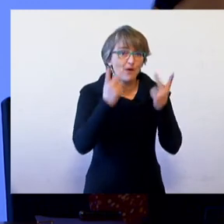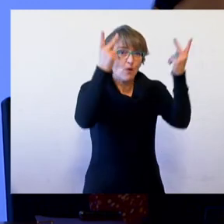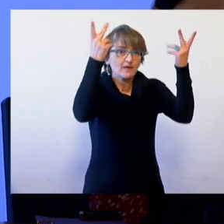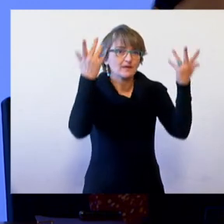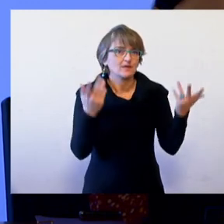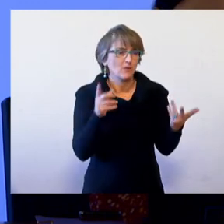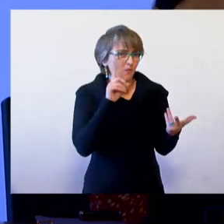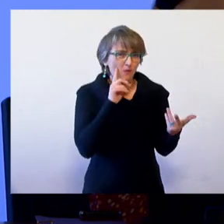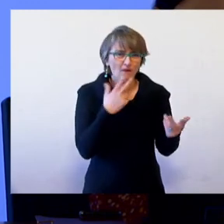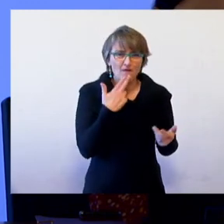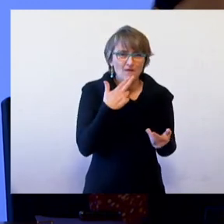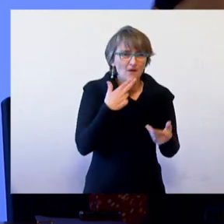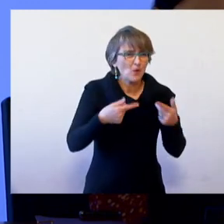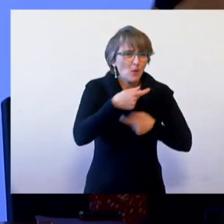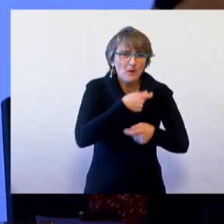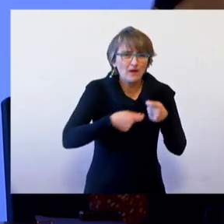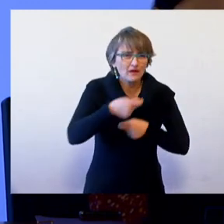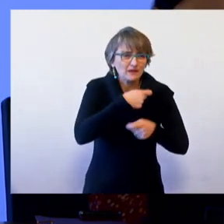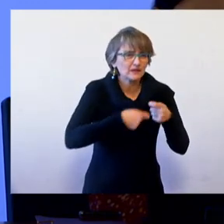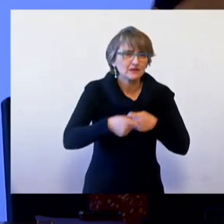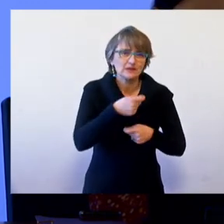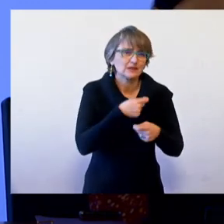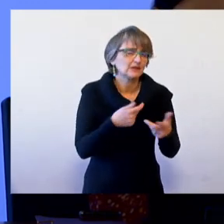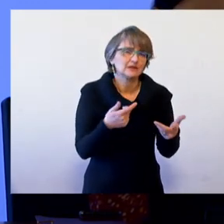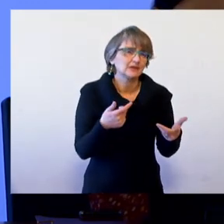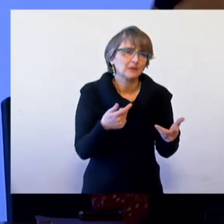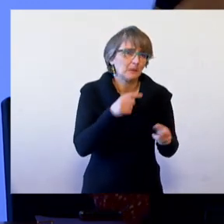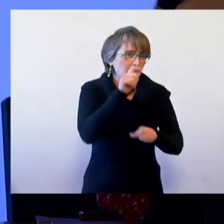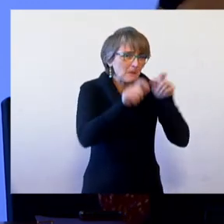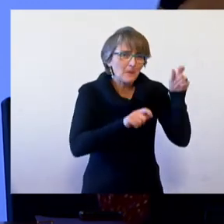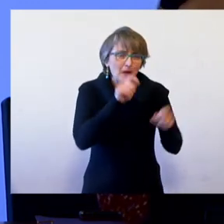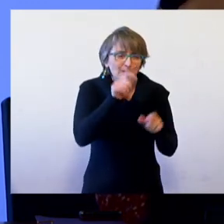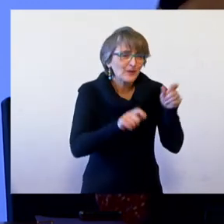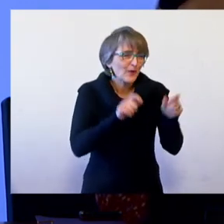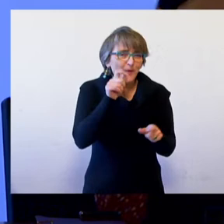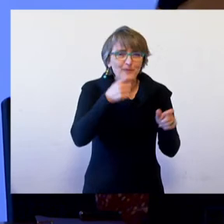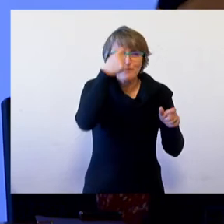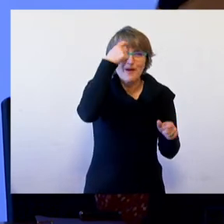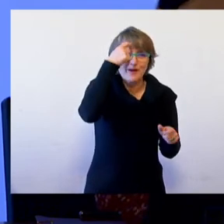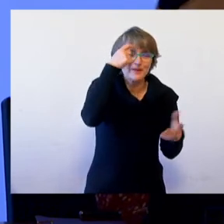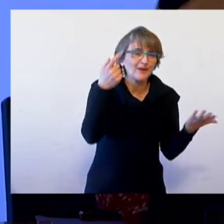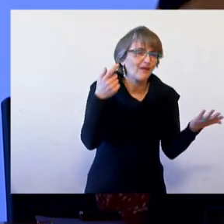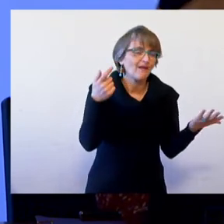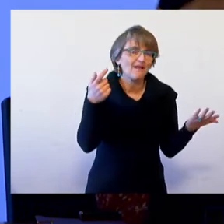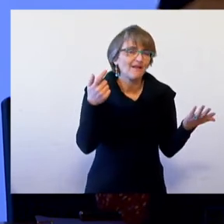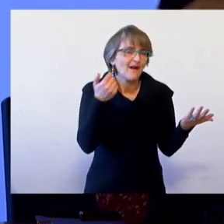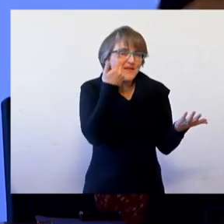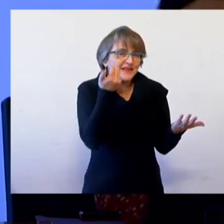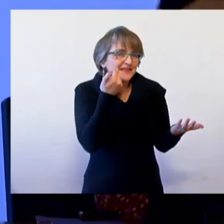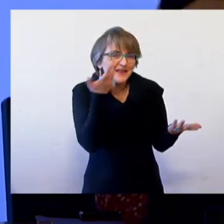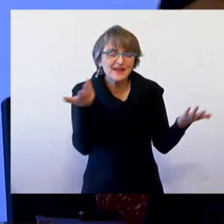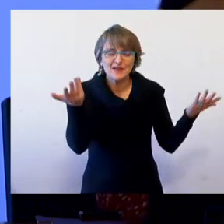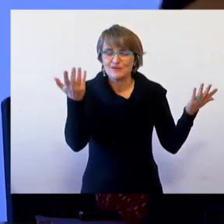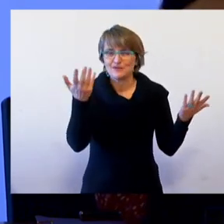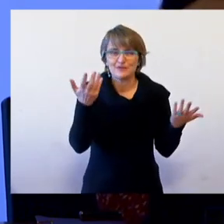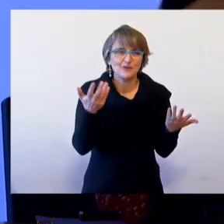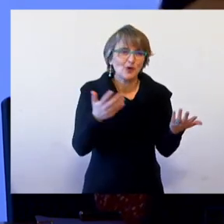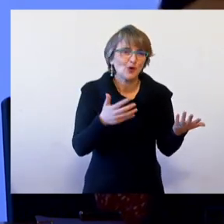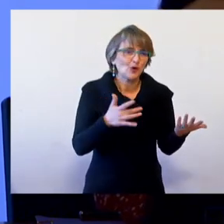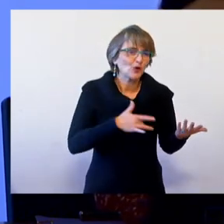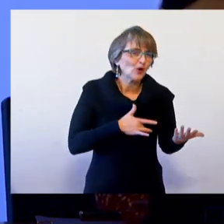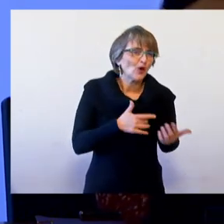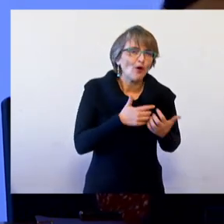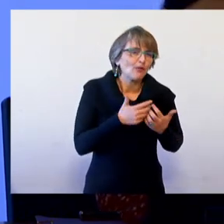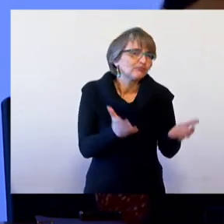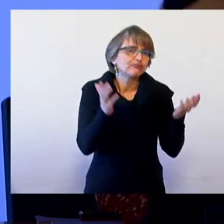commerçants qui sont là-bas sont des personnalités à la fois très attachantes, enfin, très généreuses hein, dans le rapport, avec des produits de qualité.